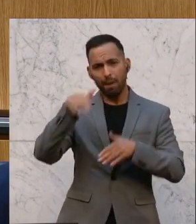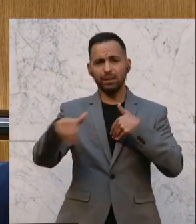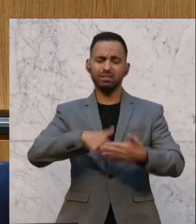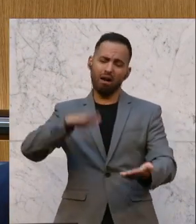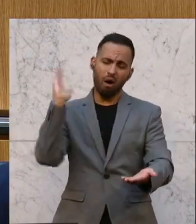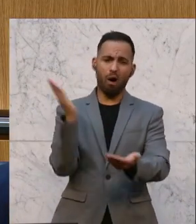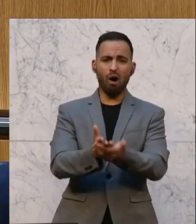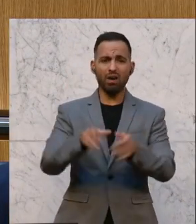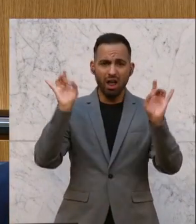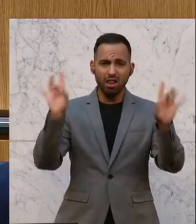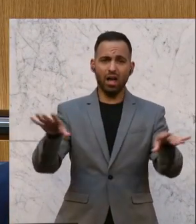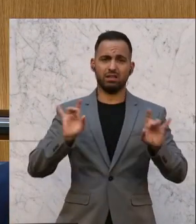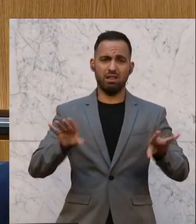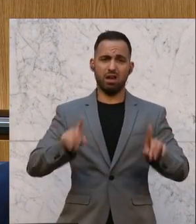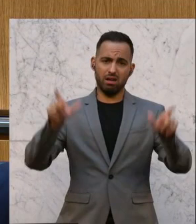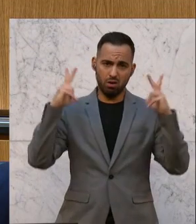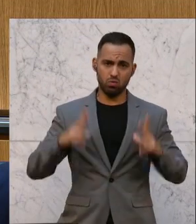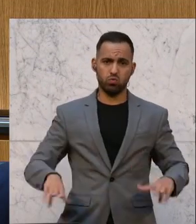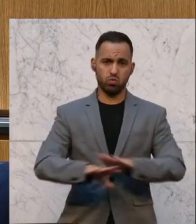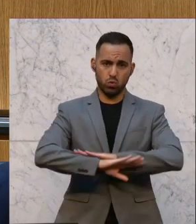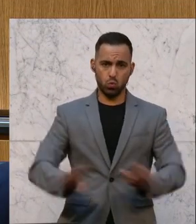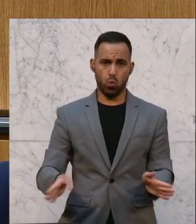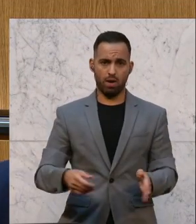Sie die Lehrerinnen und Lehrer in Ruhe.